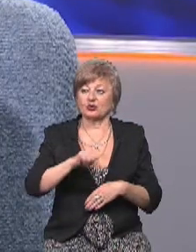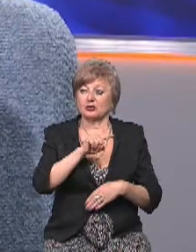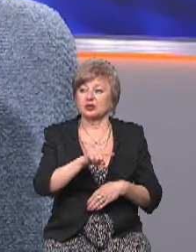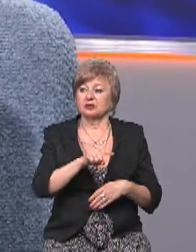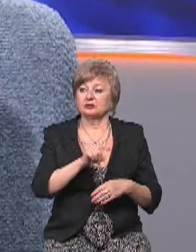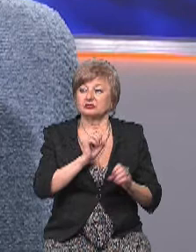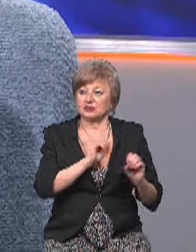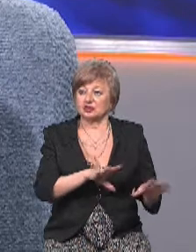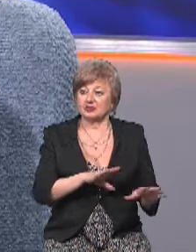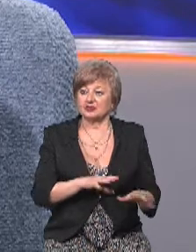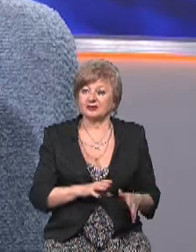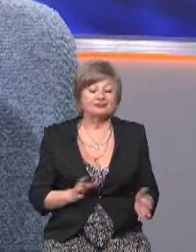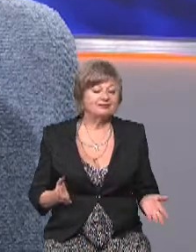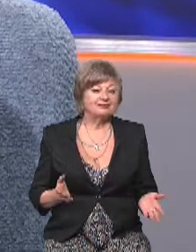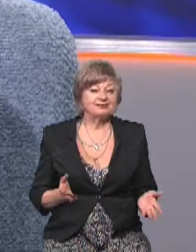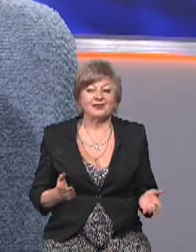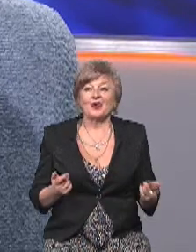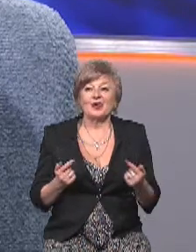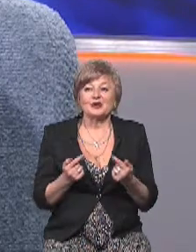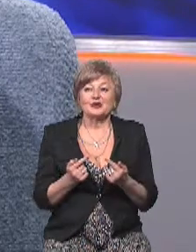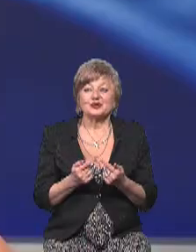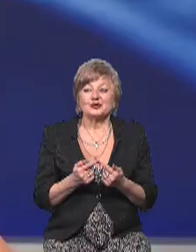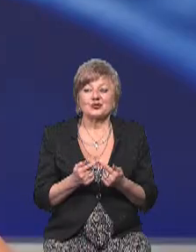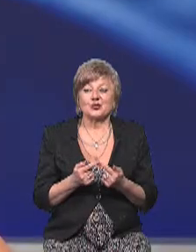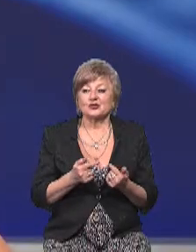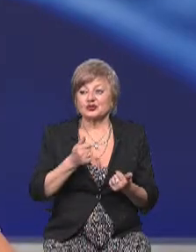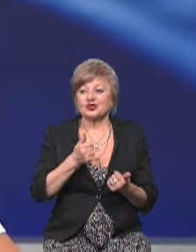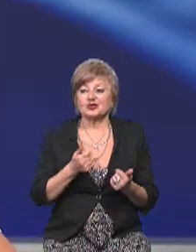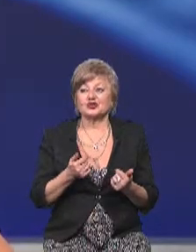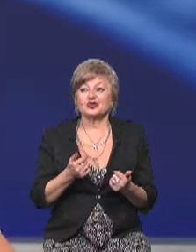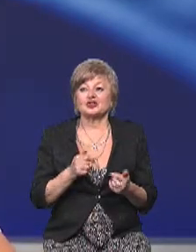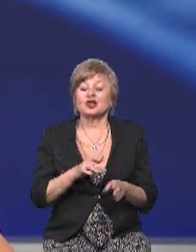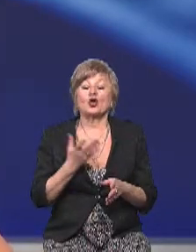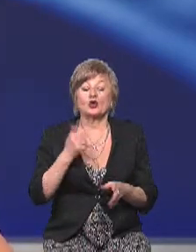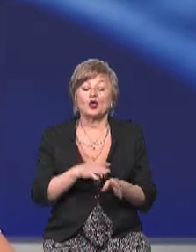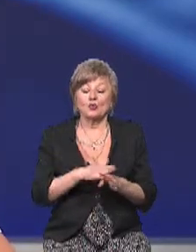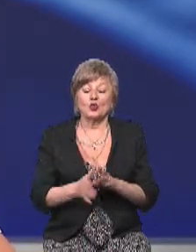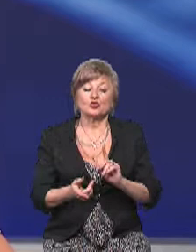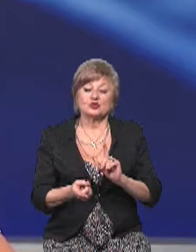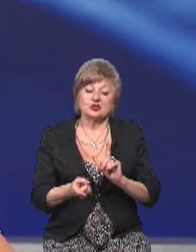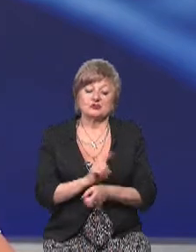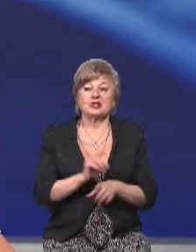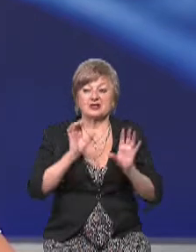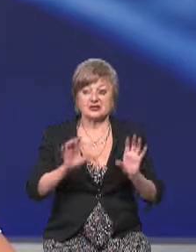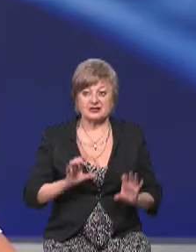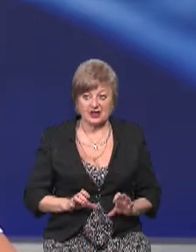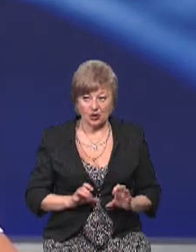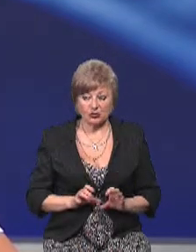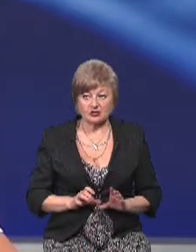залишати. Якщо хтось ще має якусь надію, що зміниться закон, суттєво зміниться закон по розмитненню